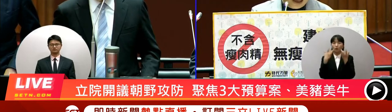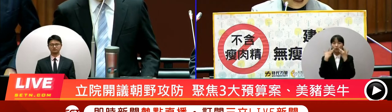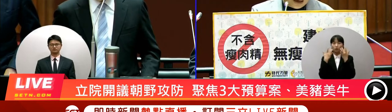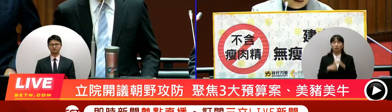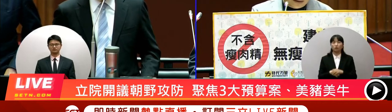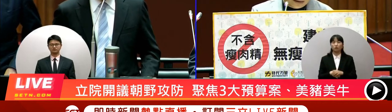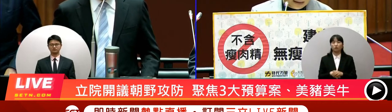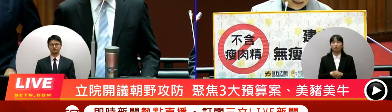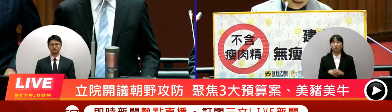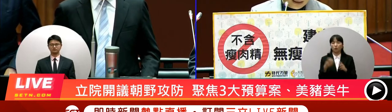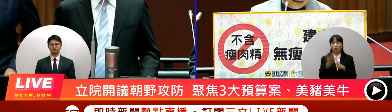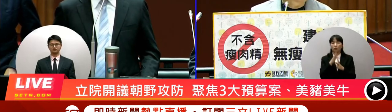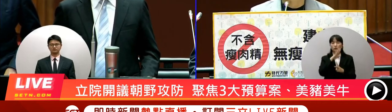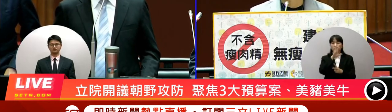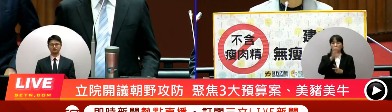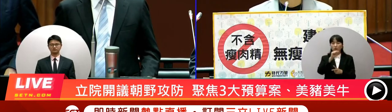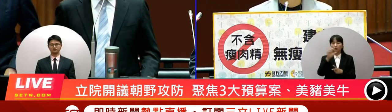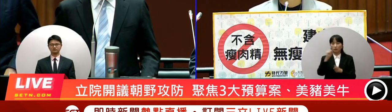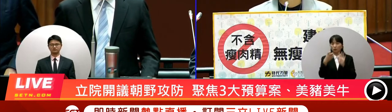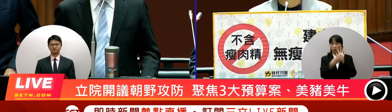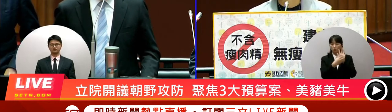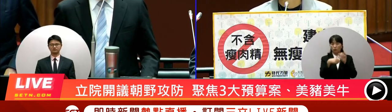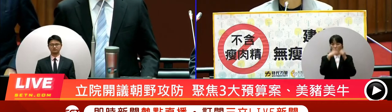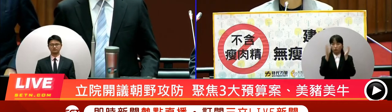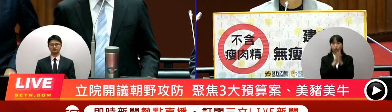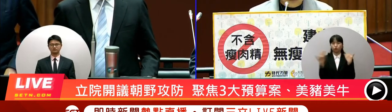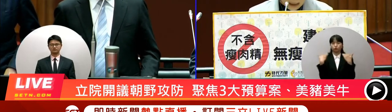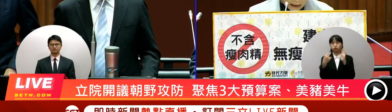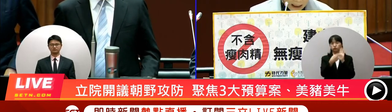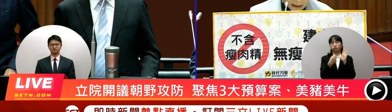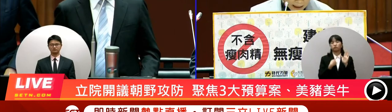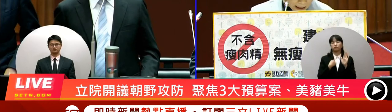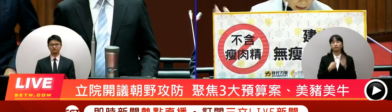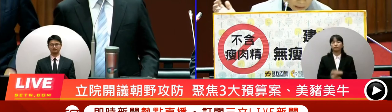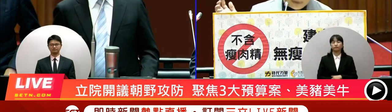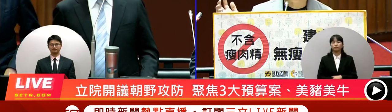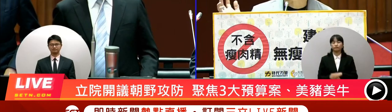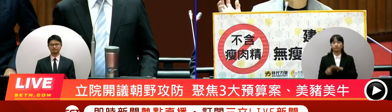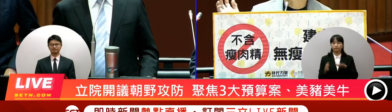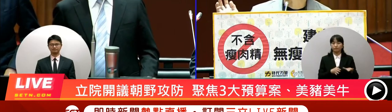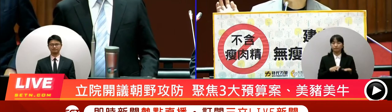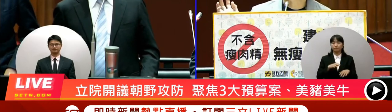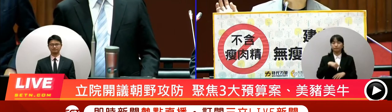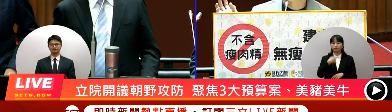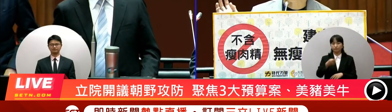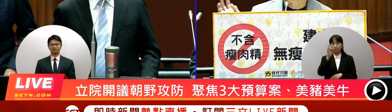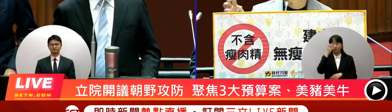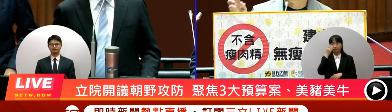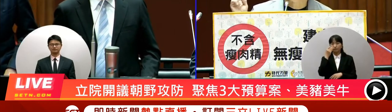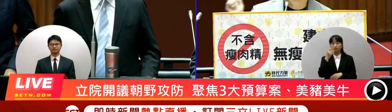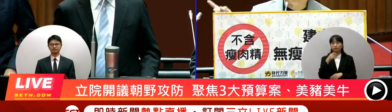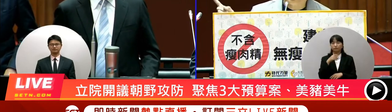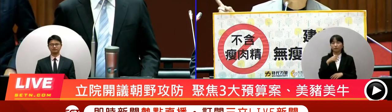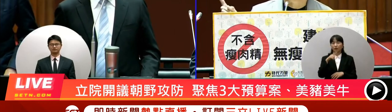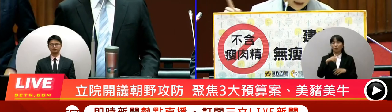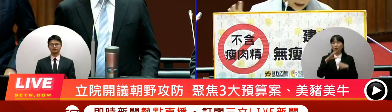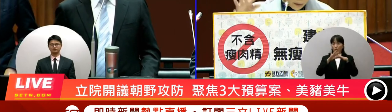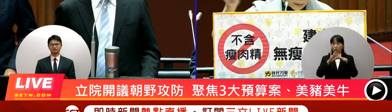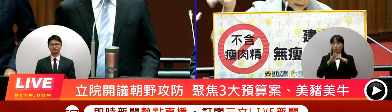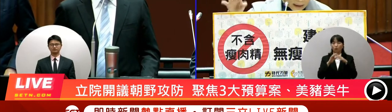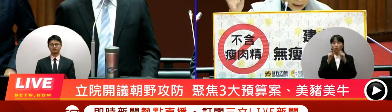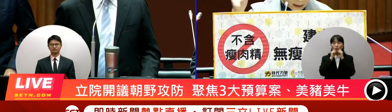啊、CAS 等等哈，都有很多标章。那下一章是不是我们可以在肉品哈上面